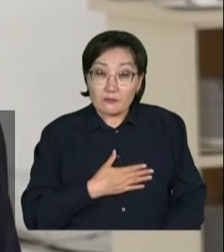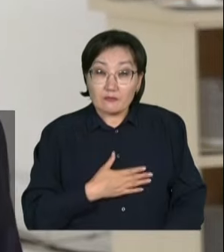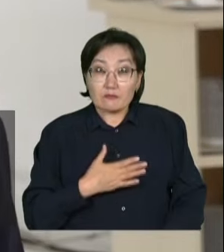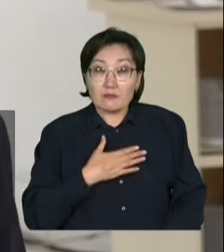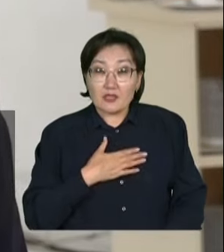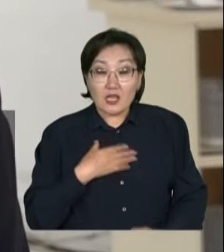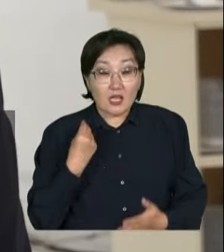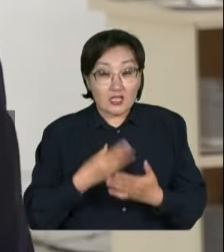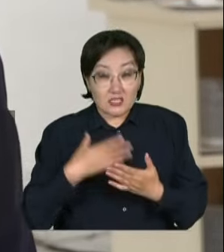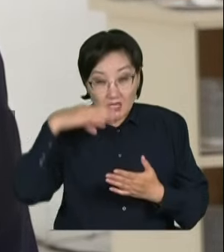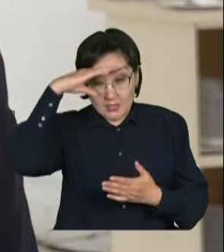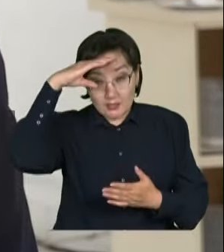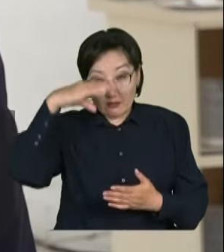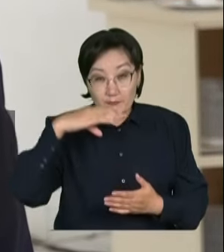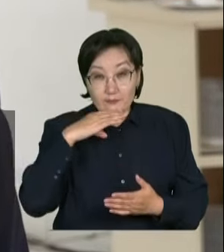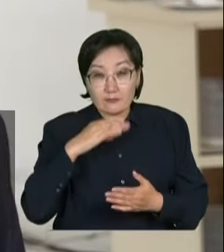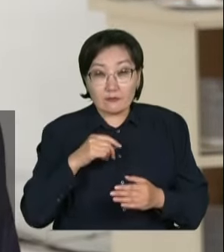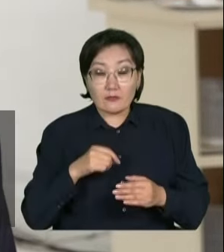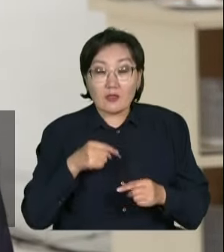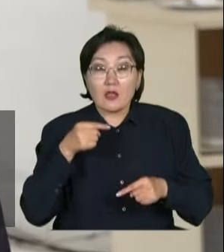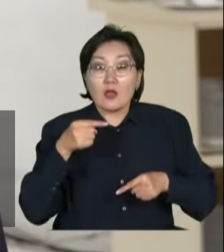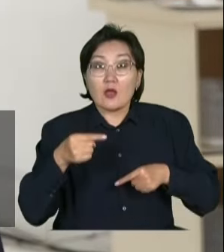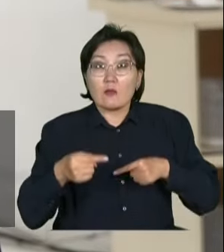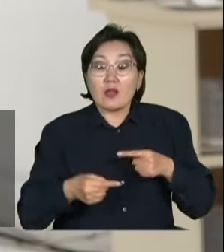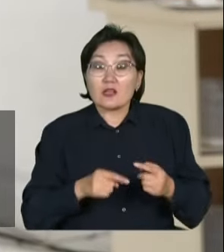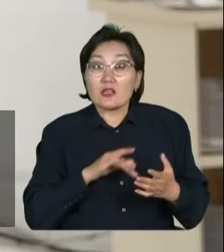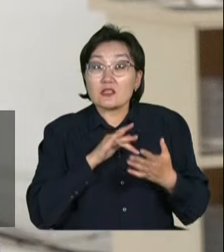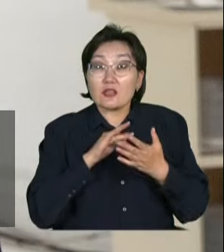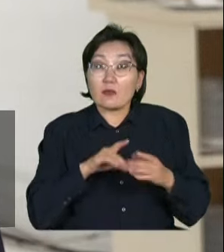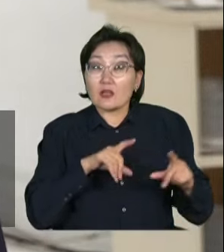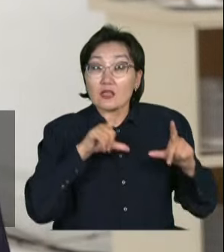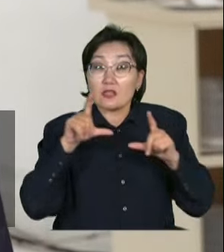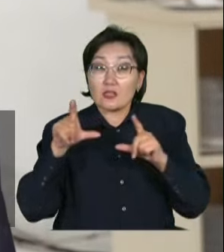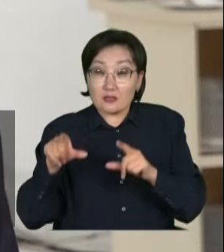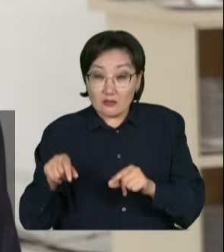әкем мәңгілікке аттанды. Ол енді